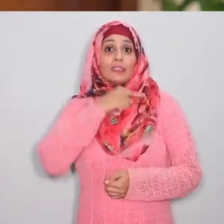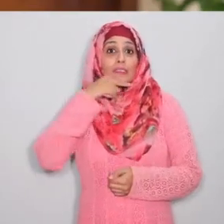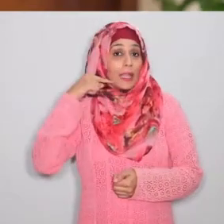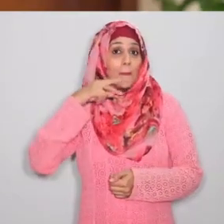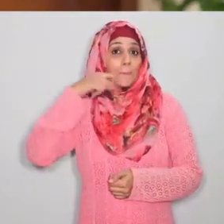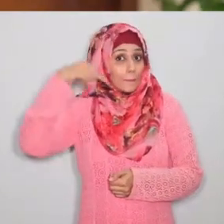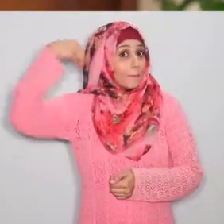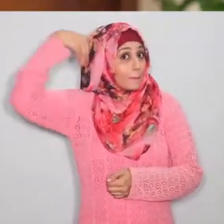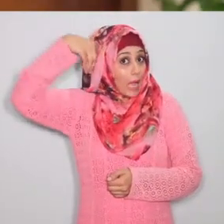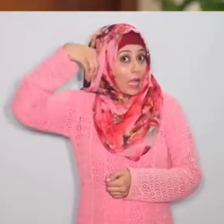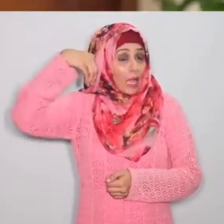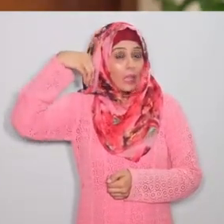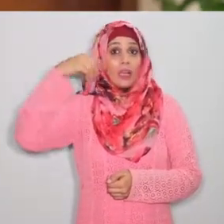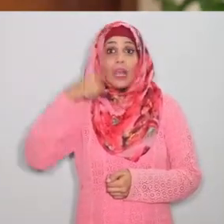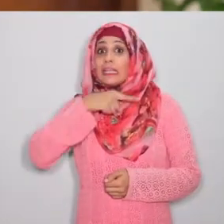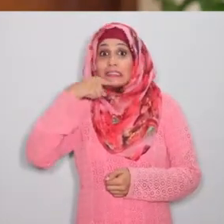कर बहुत खुश हुई।